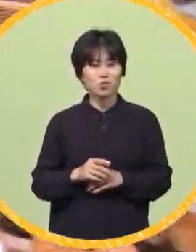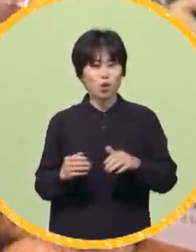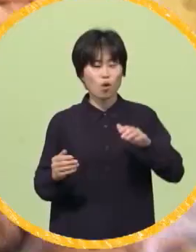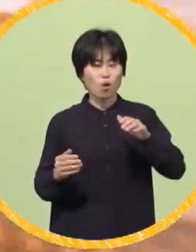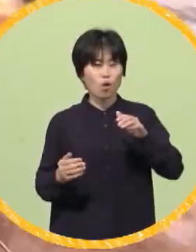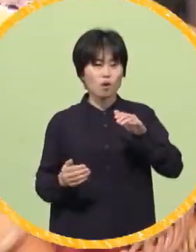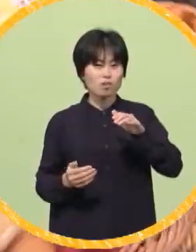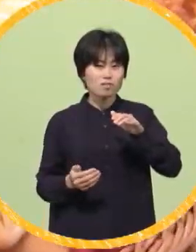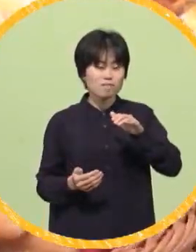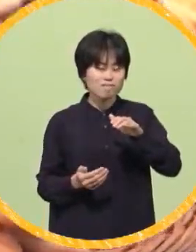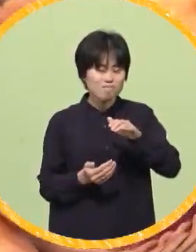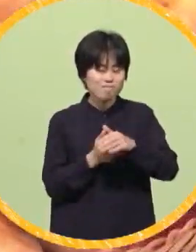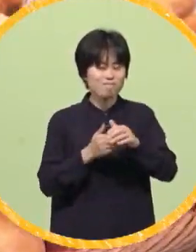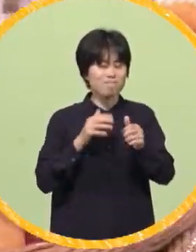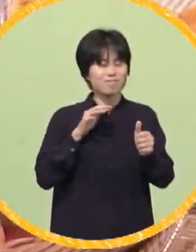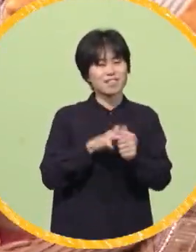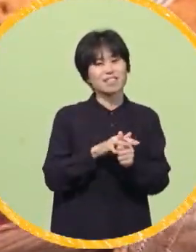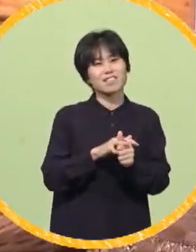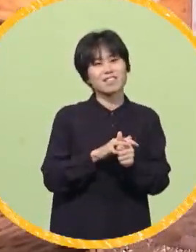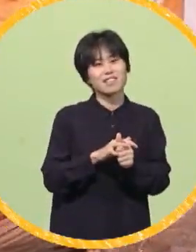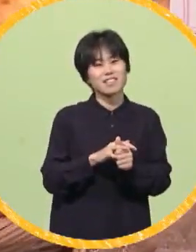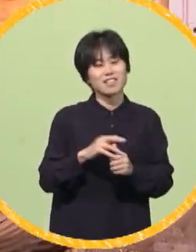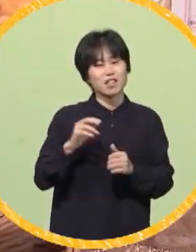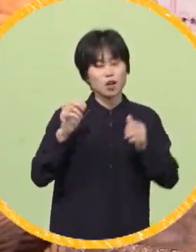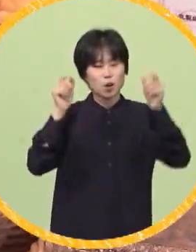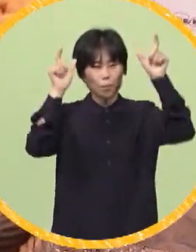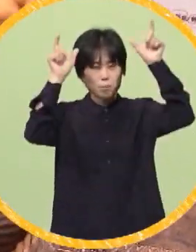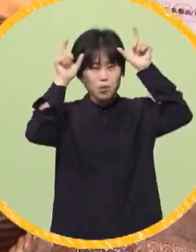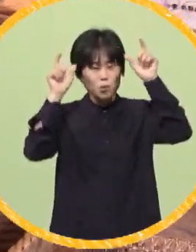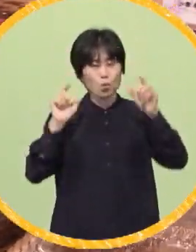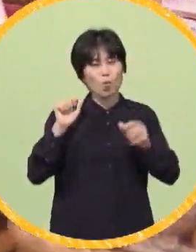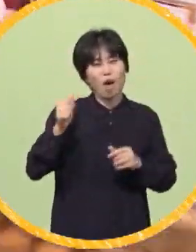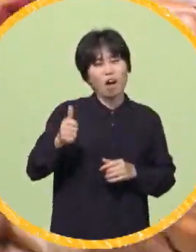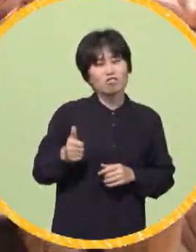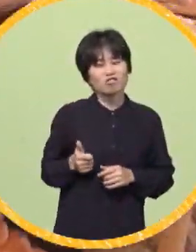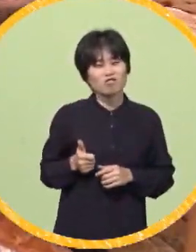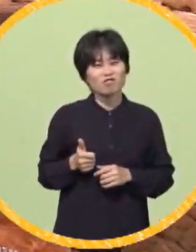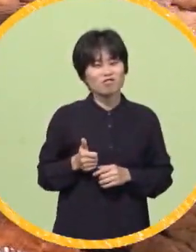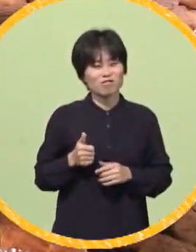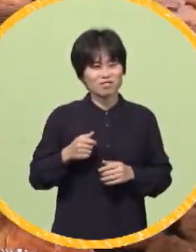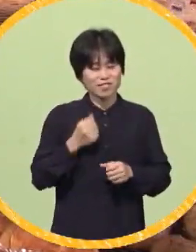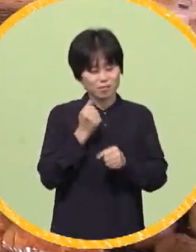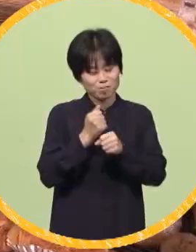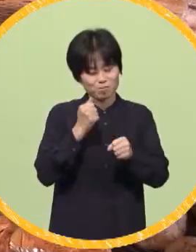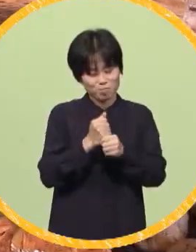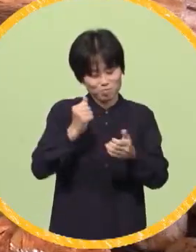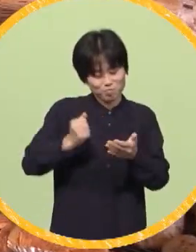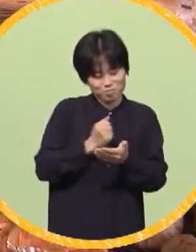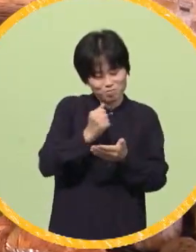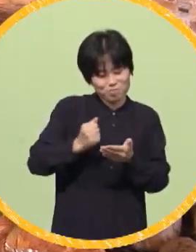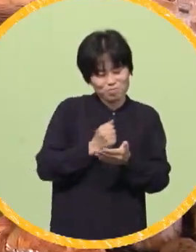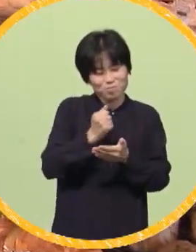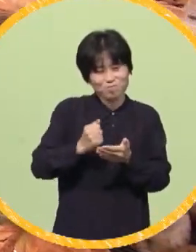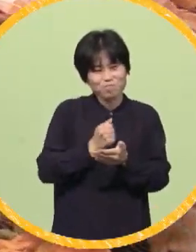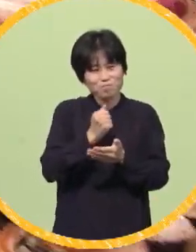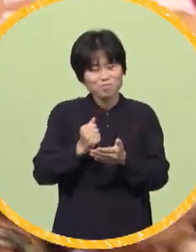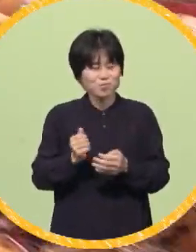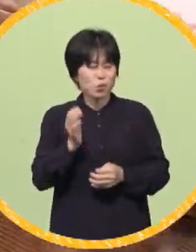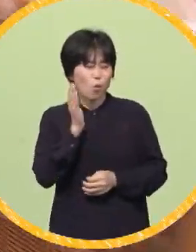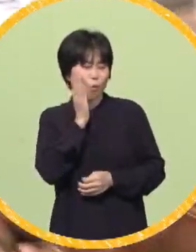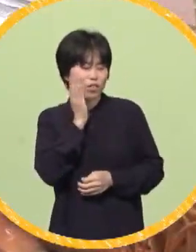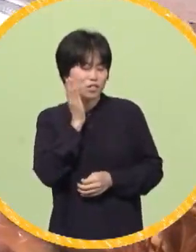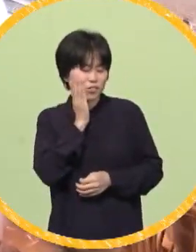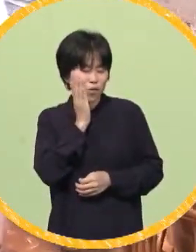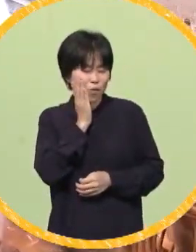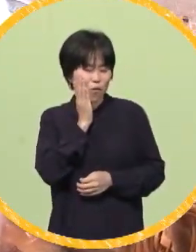ナンバーワン、ミルクフランス。うわ、手作りミルククリームだって、美味